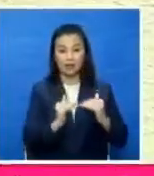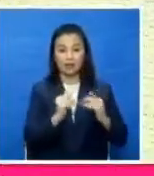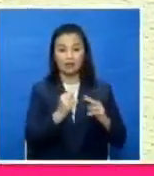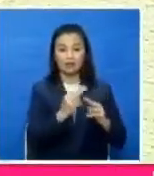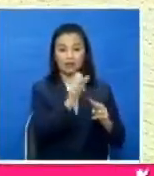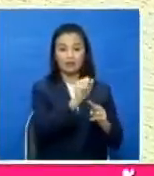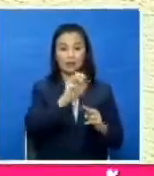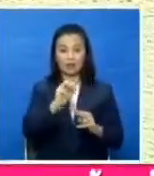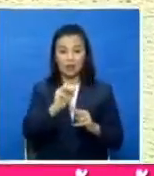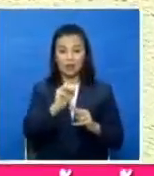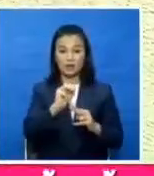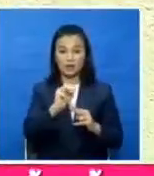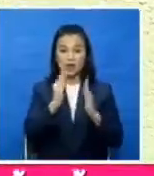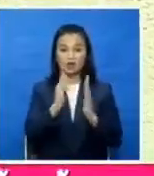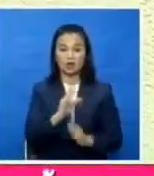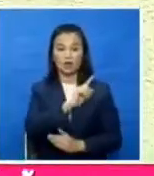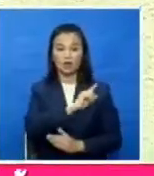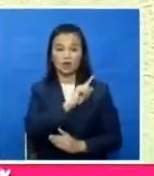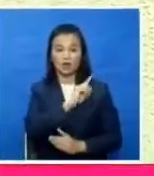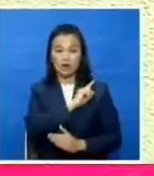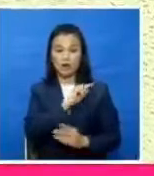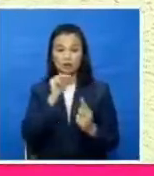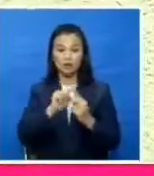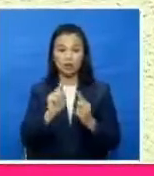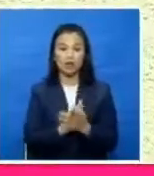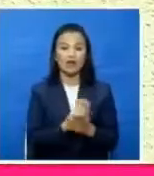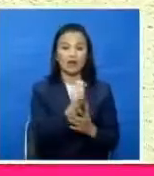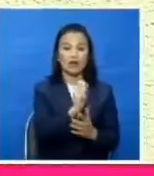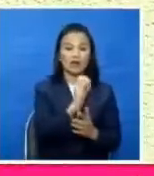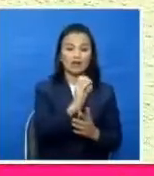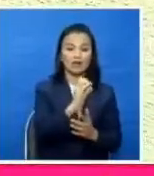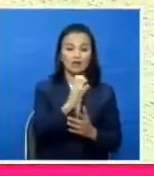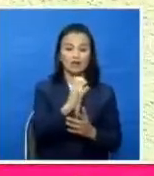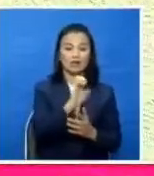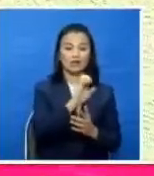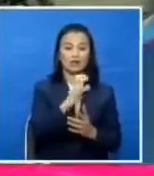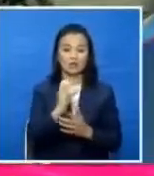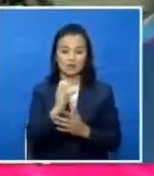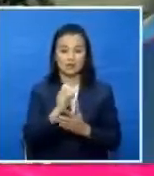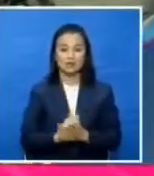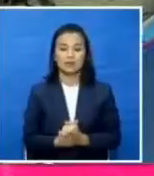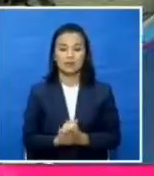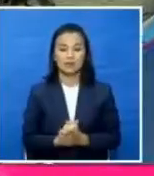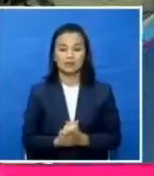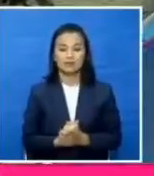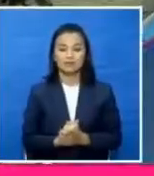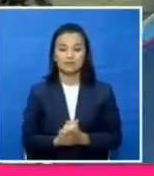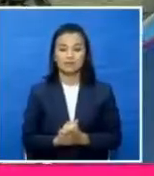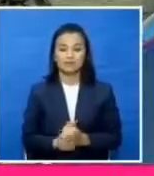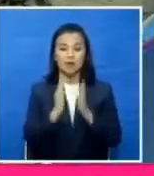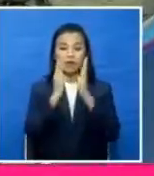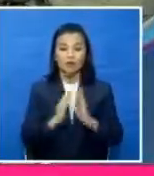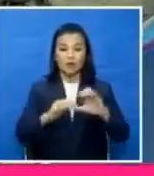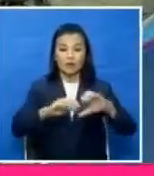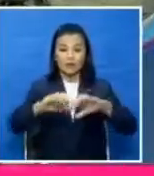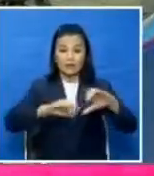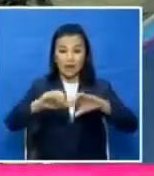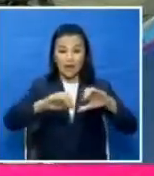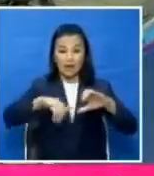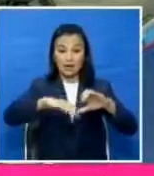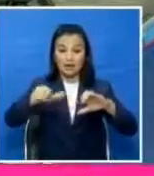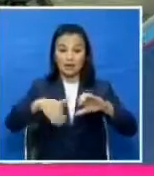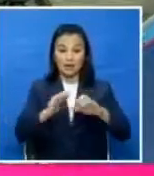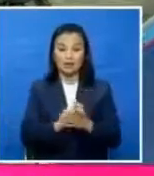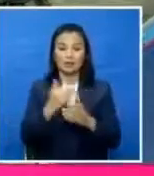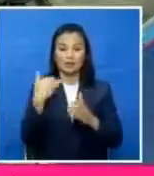บรรณาธิการบริหาร AEC 10 News ทุกขั้นตอนของกระบวนการออกรางวัลนะคะจะ